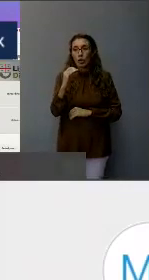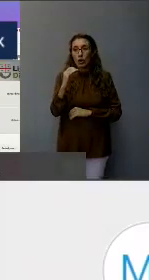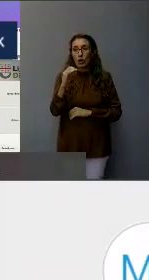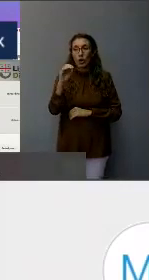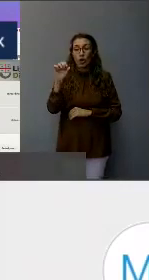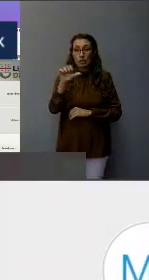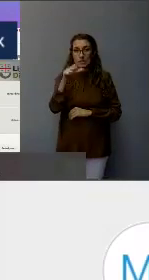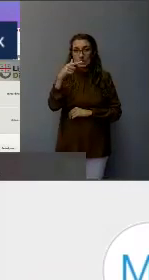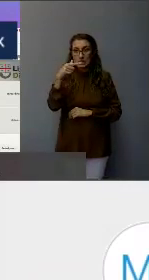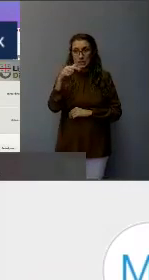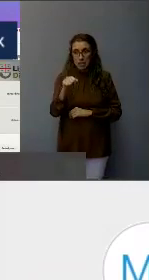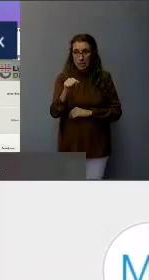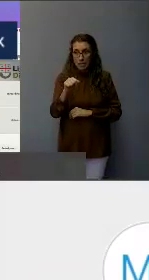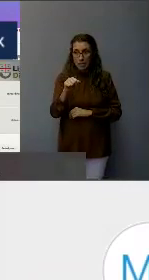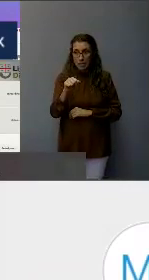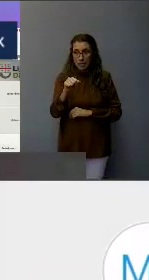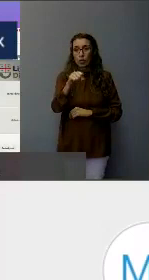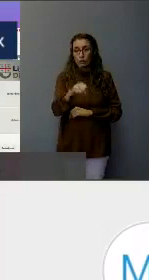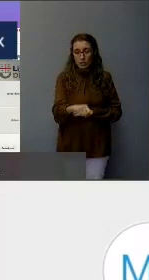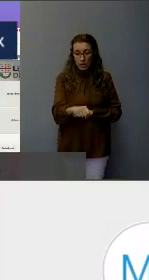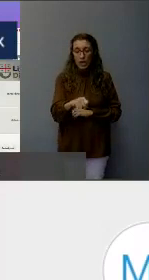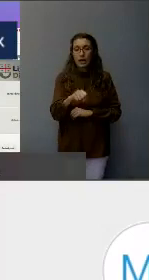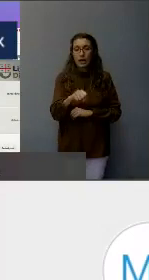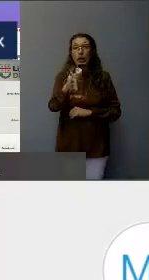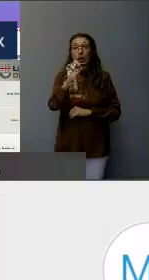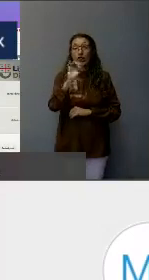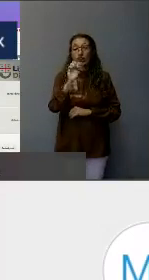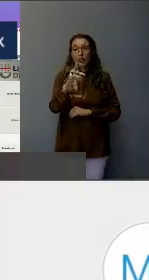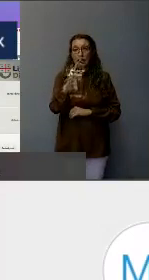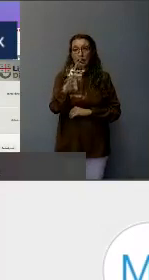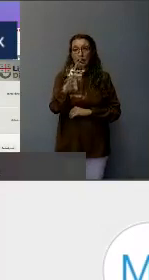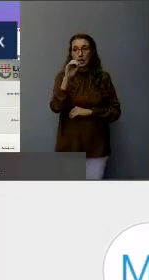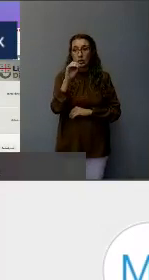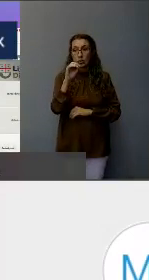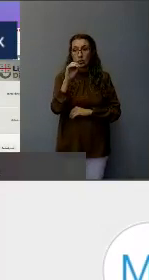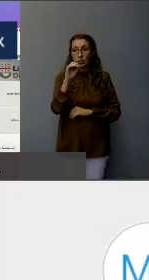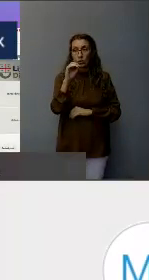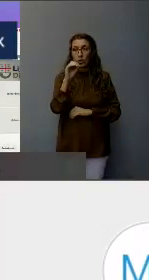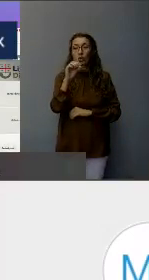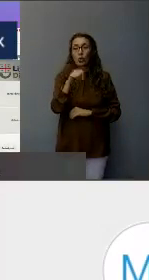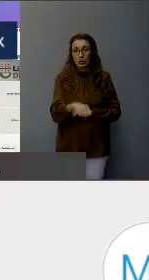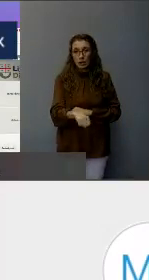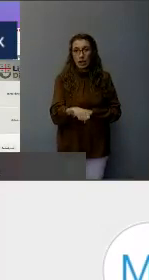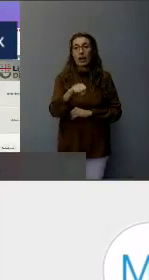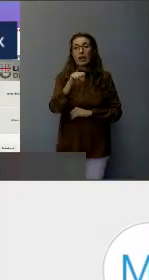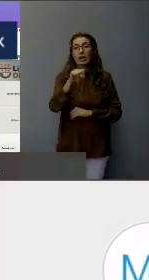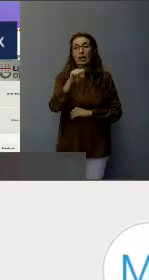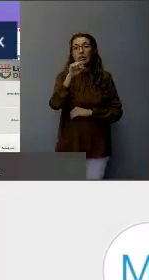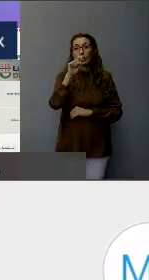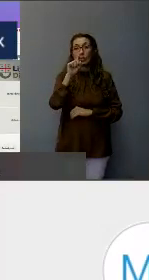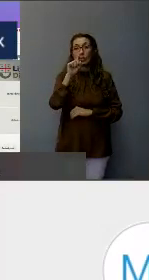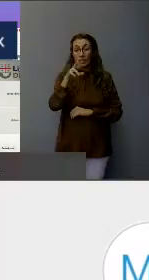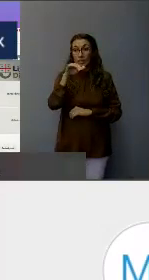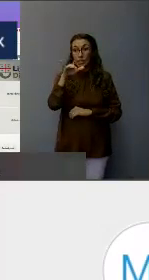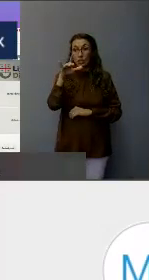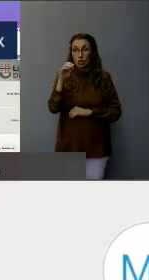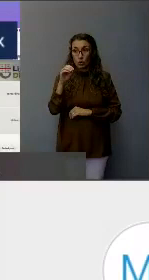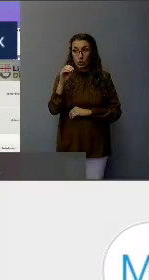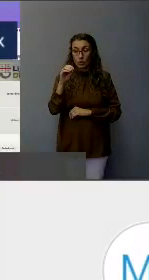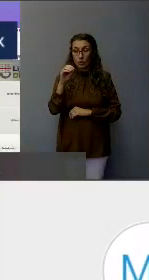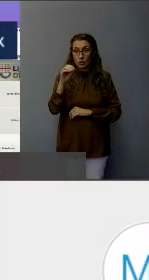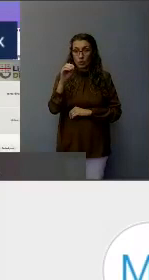consigliere costa contrario consigliere ferrero contrario consigliere grillo